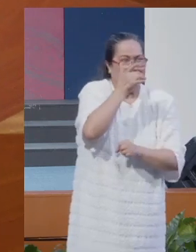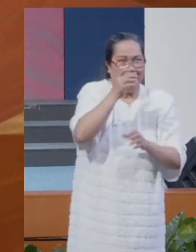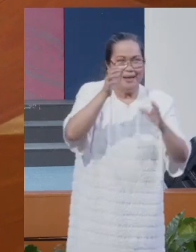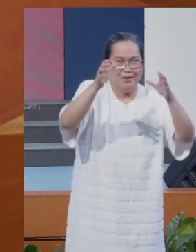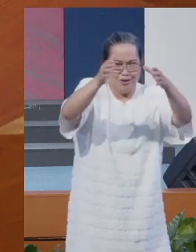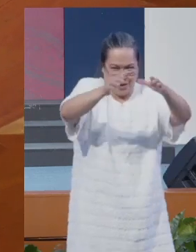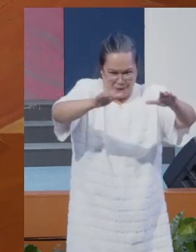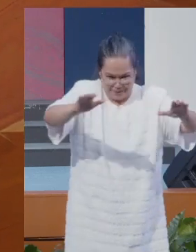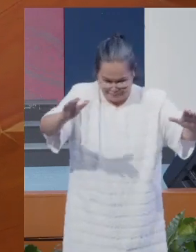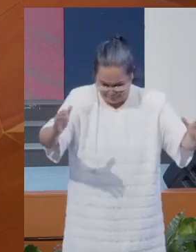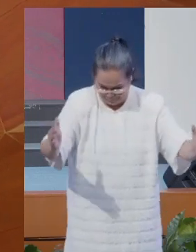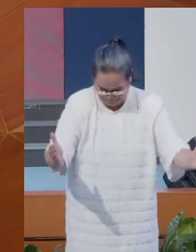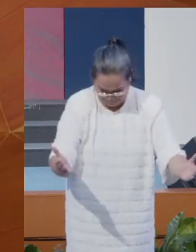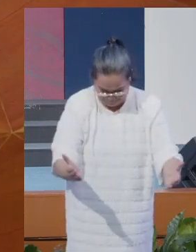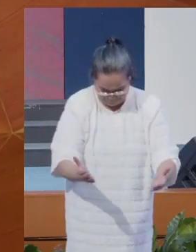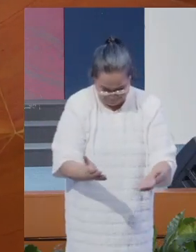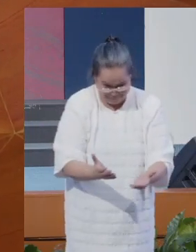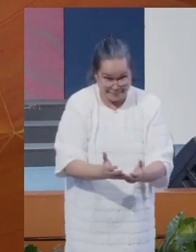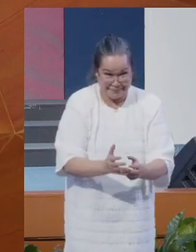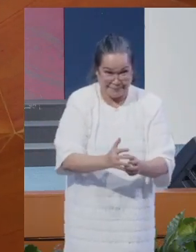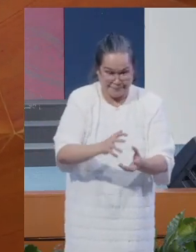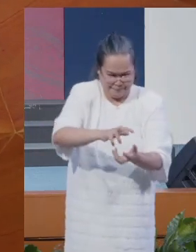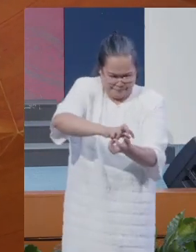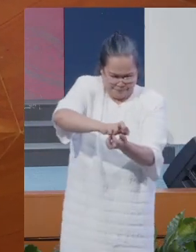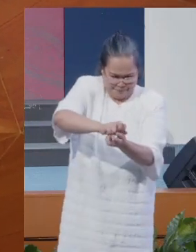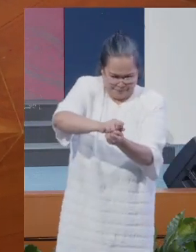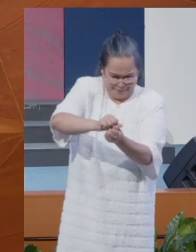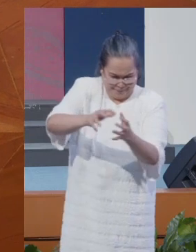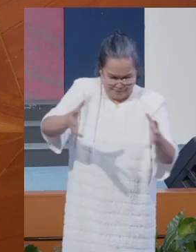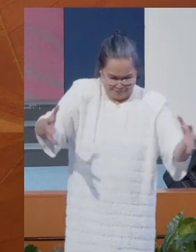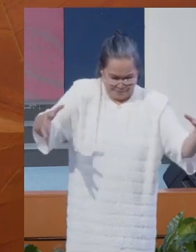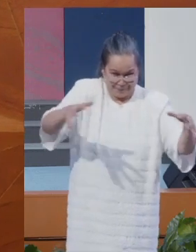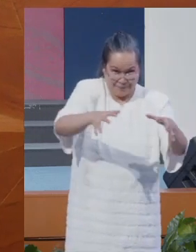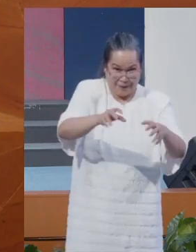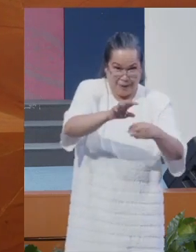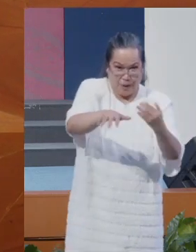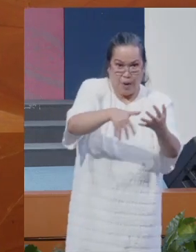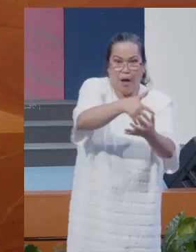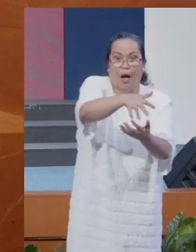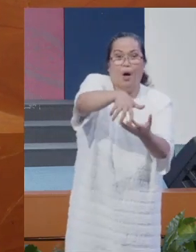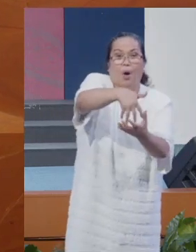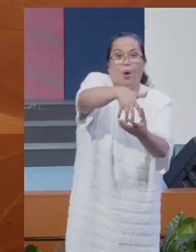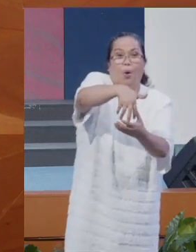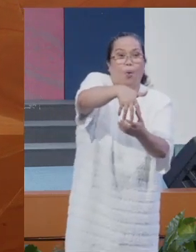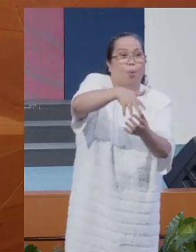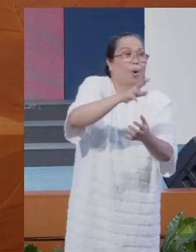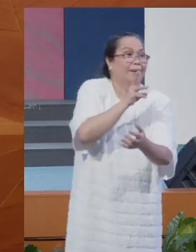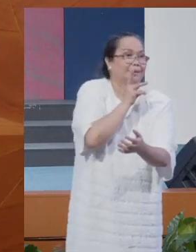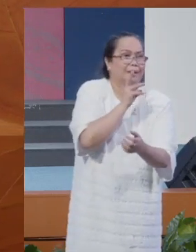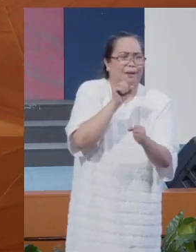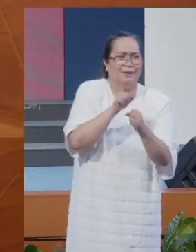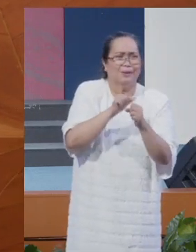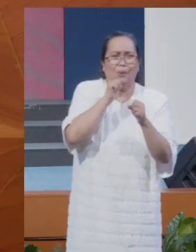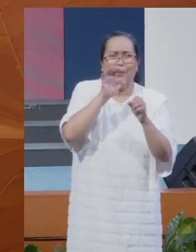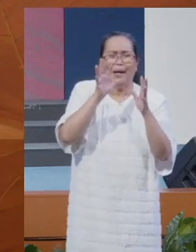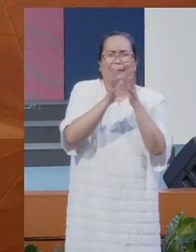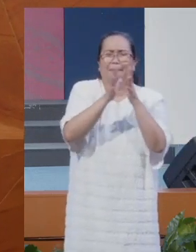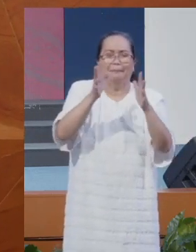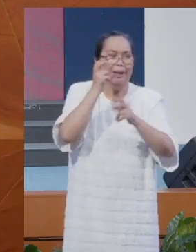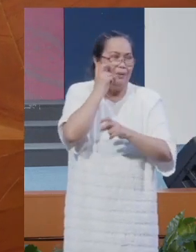jars. Kasi pinipress out from the wineskin, tapos hinahaluan ng tubig. Para hindi masyado